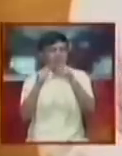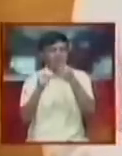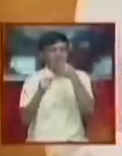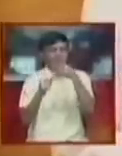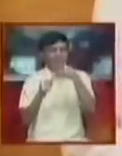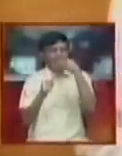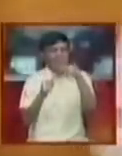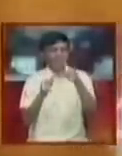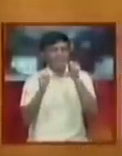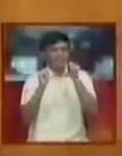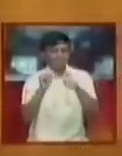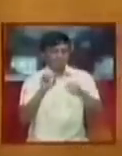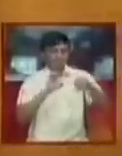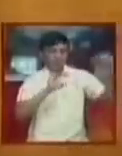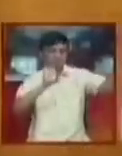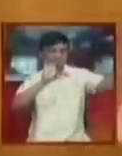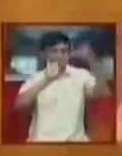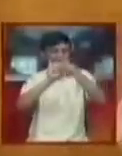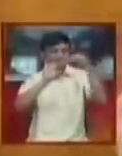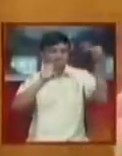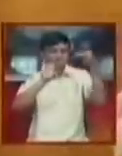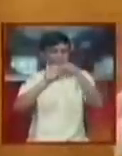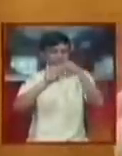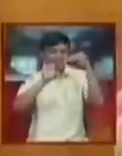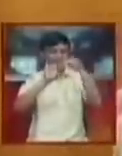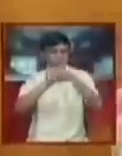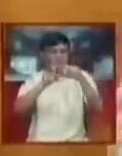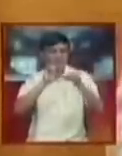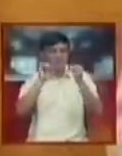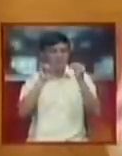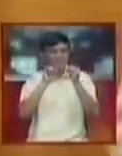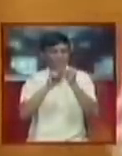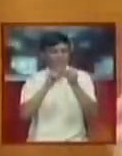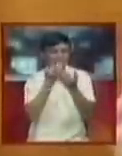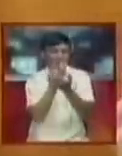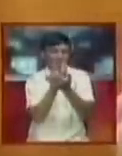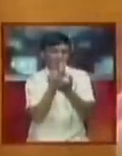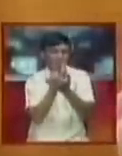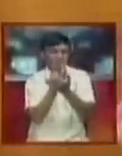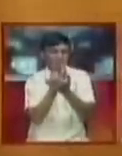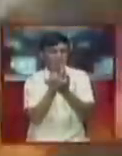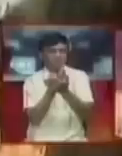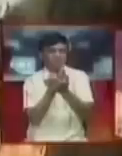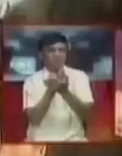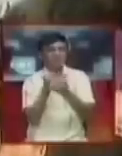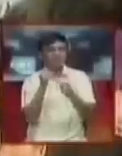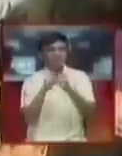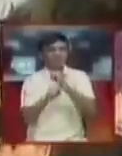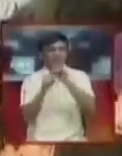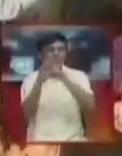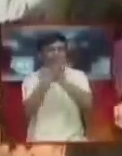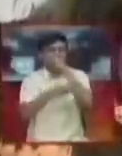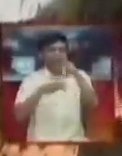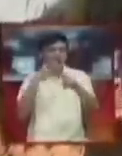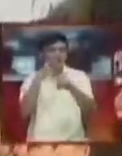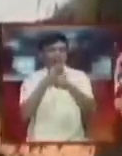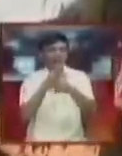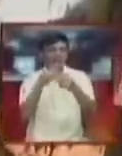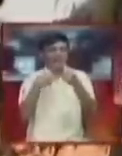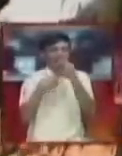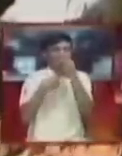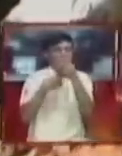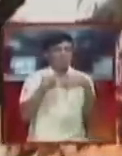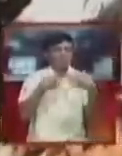sinabi, maisali sana sila sa ating kinukonsulta sa usapang pinansyal. Sa bawat sulok ng mundo, nagpapakita